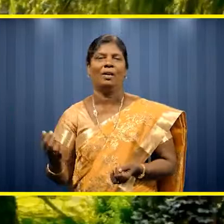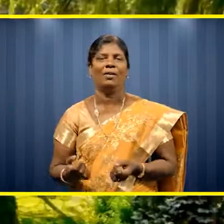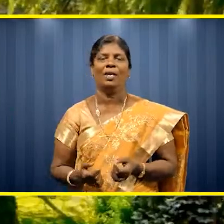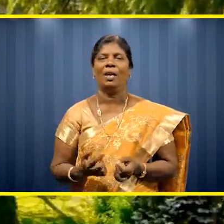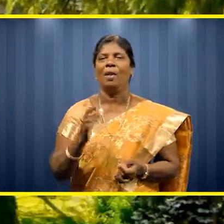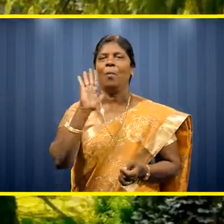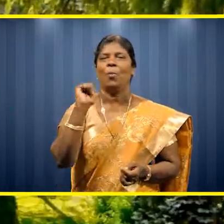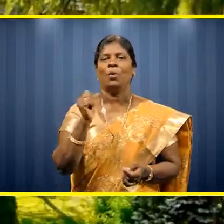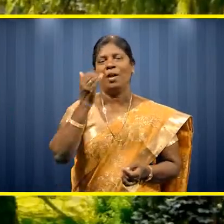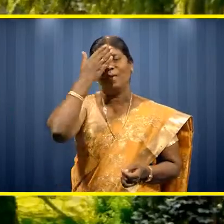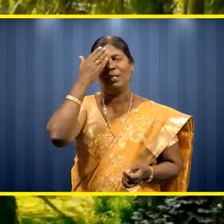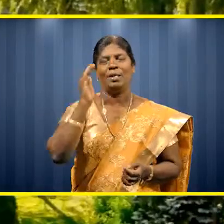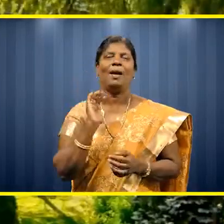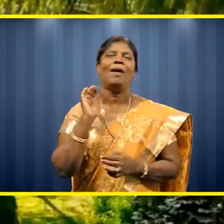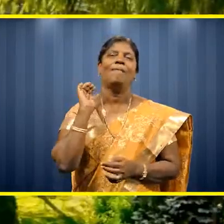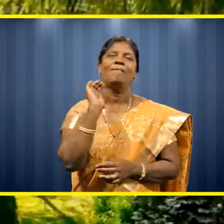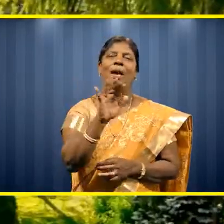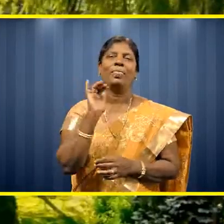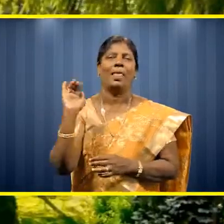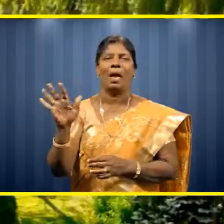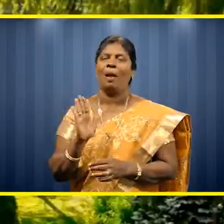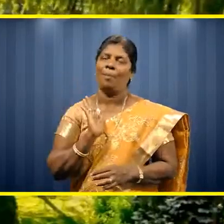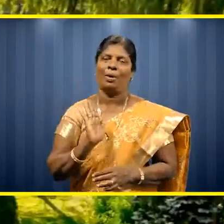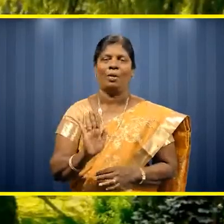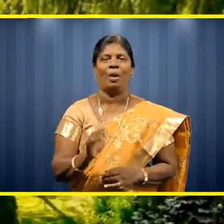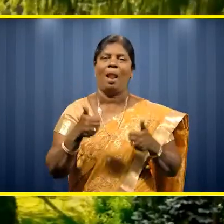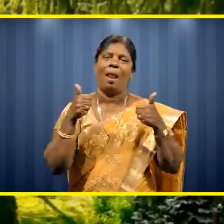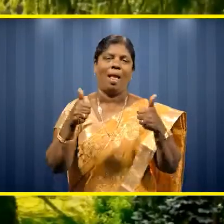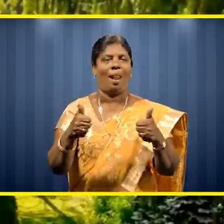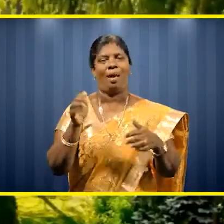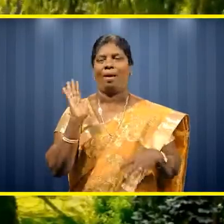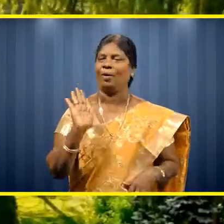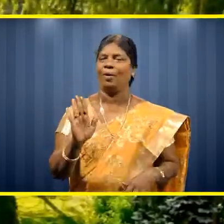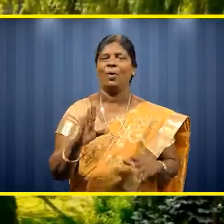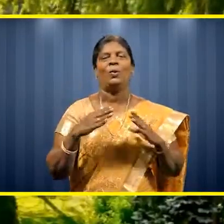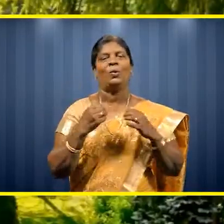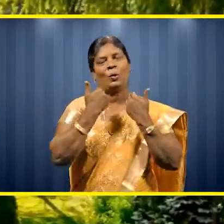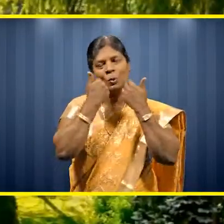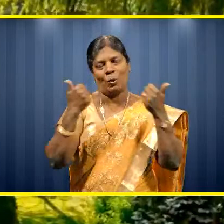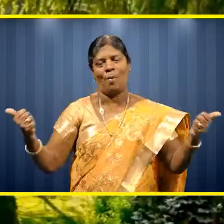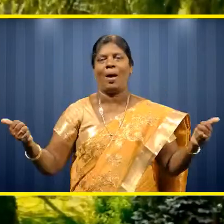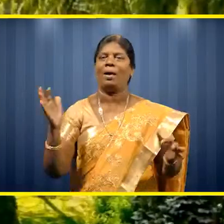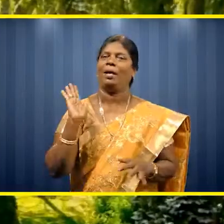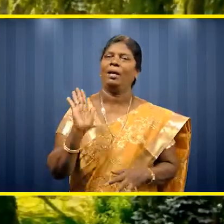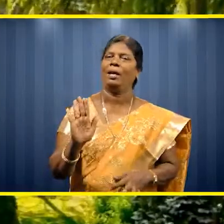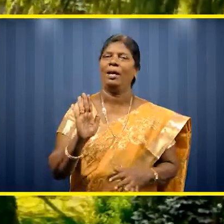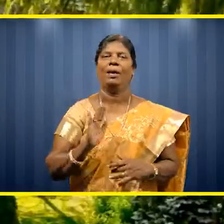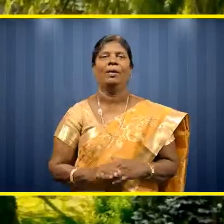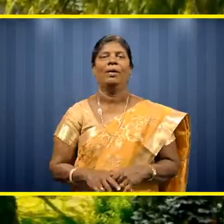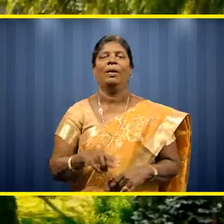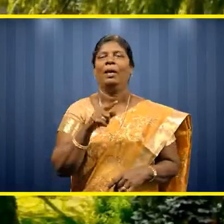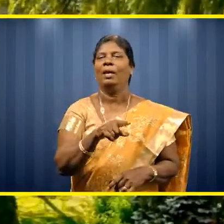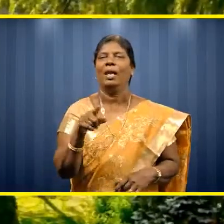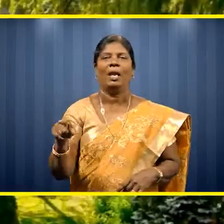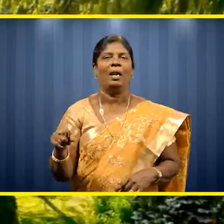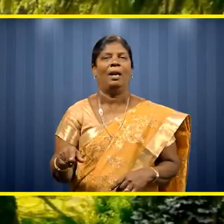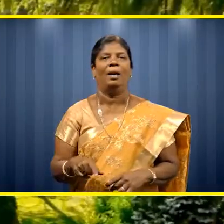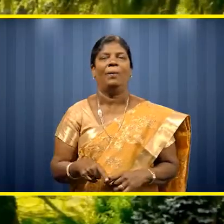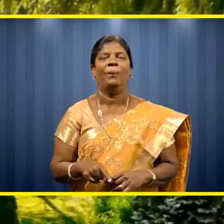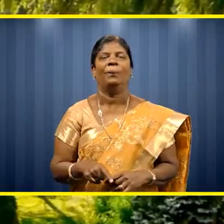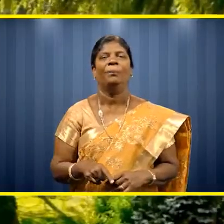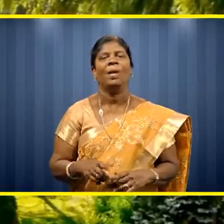வாழ்த்துக்களை அனுப்பியிருப்பீர்கள் அல்லவா? புத்தாண்டு வாழ்த்துக்கள். நன்றாக இருக்கவும் சுகமாக இருக்கவும் நீங்கள் மிக